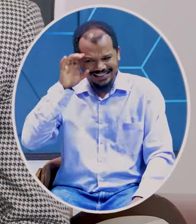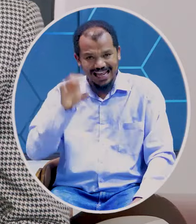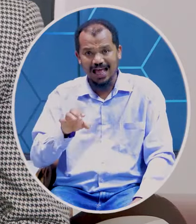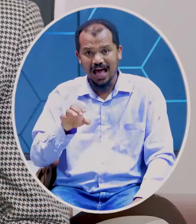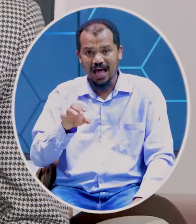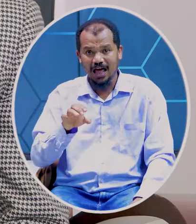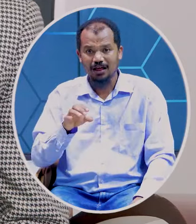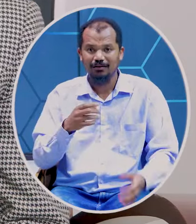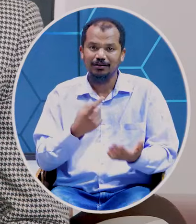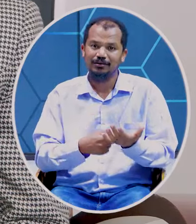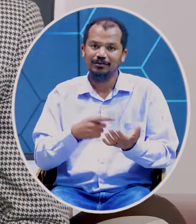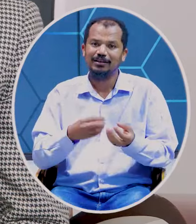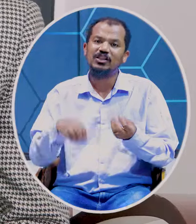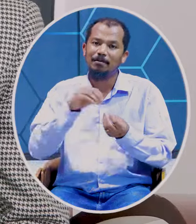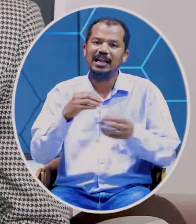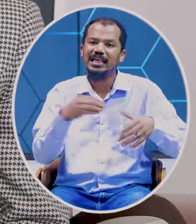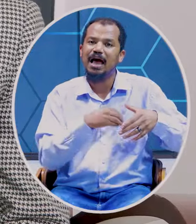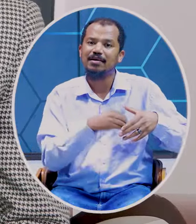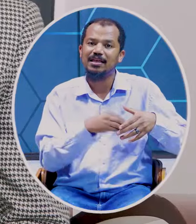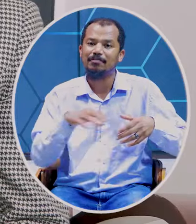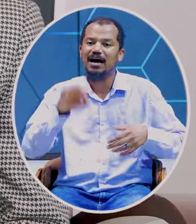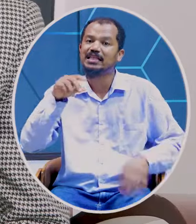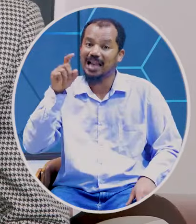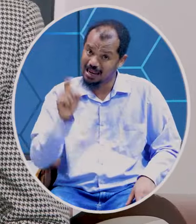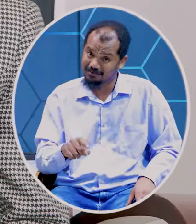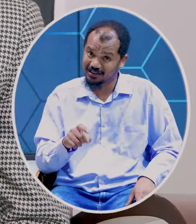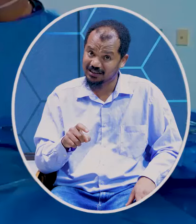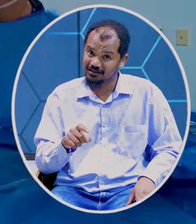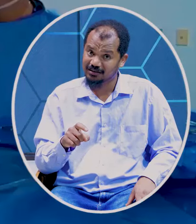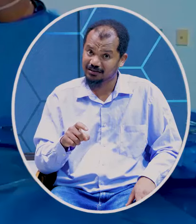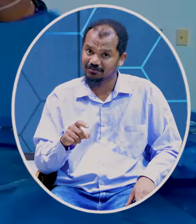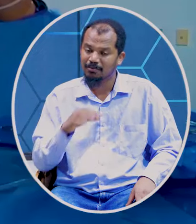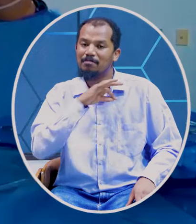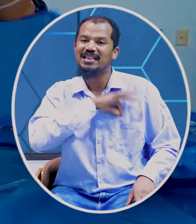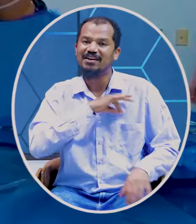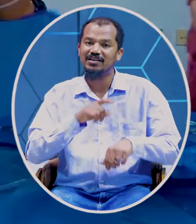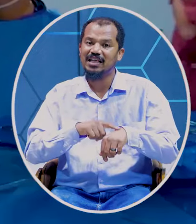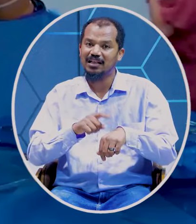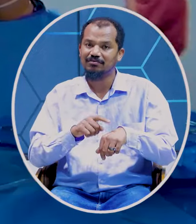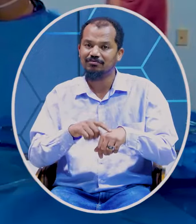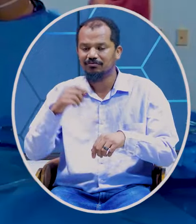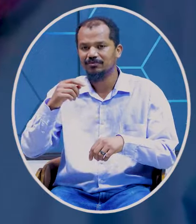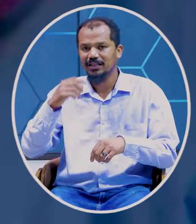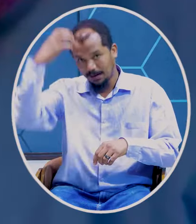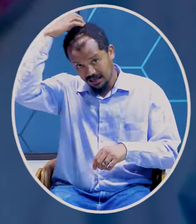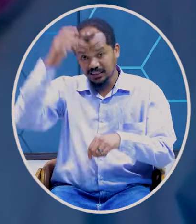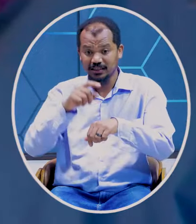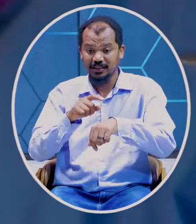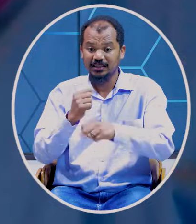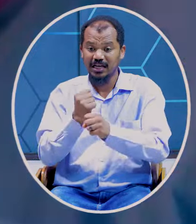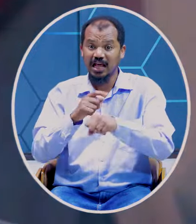ግዴታ ያንን ተጨማሪ ገቢ ማግኘት ስላለብን በትርፍ ሰዓታችን ከመንግስት ስራ ሰዓት